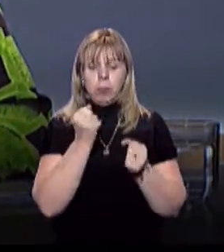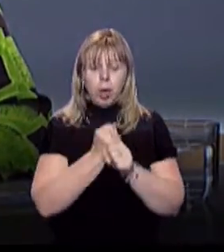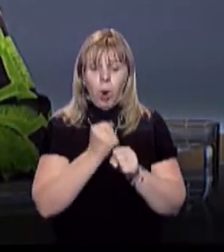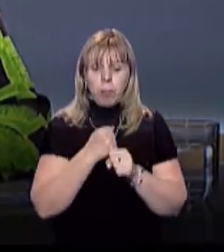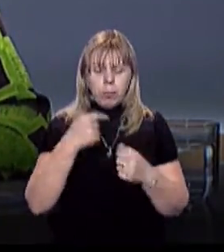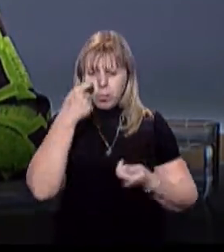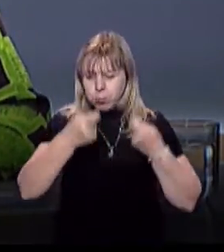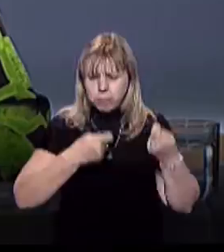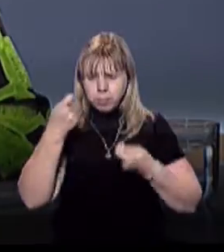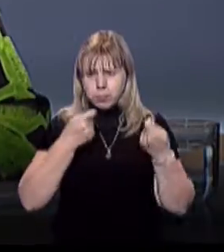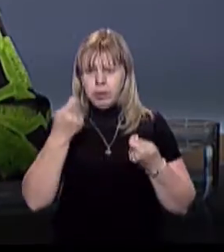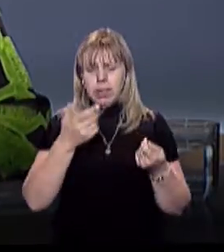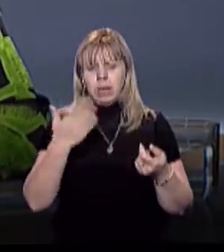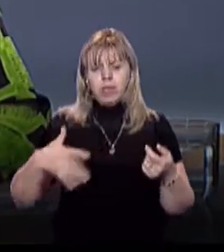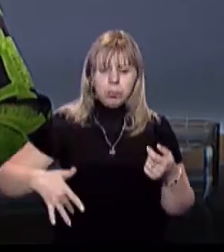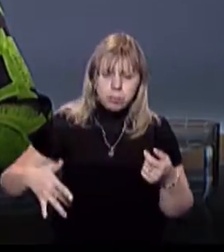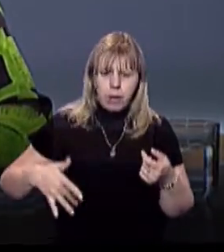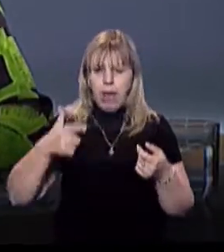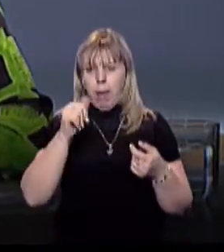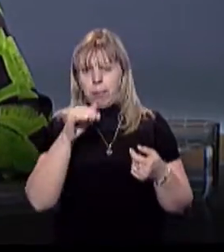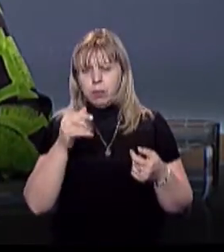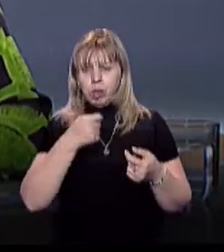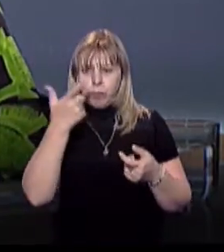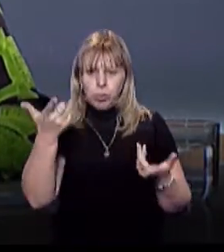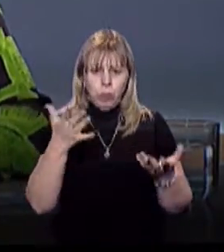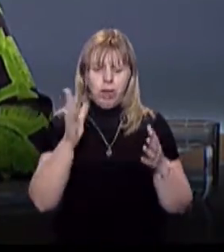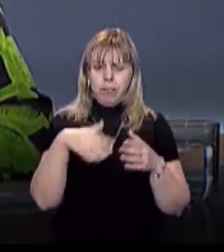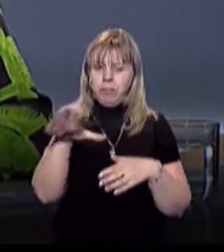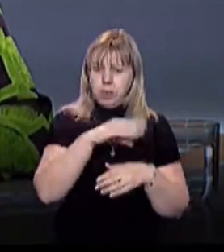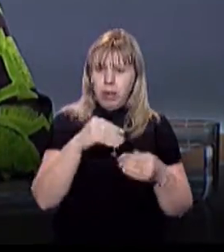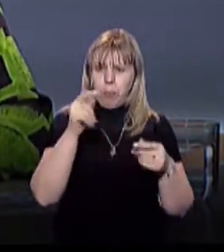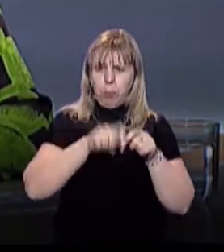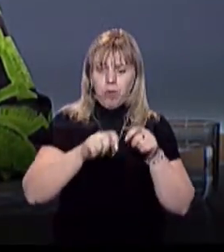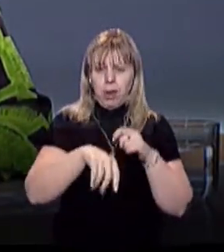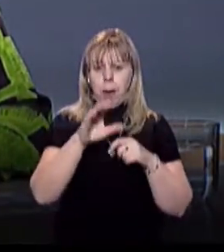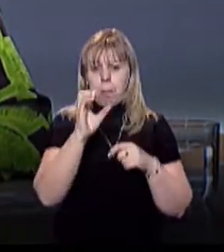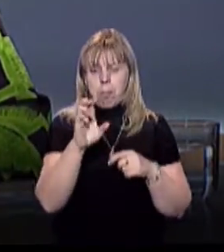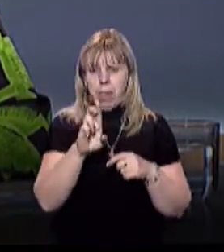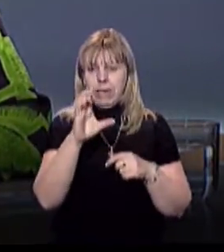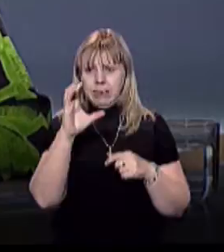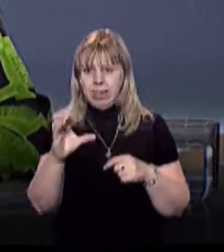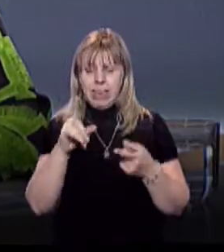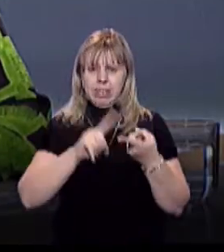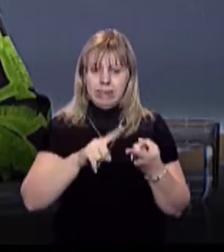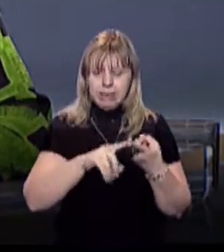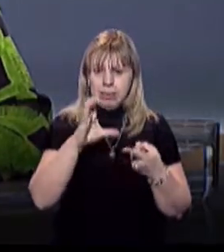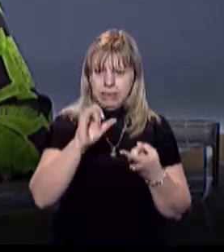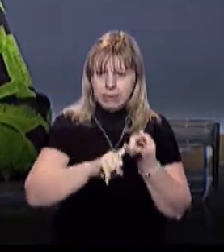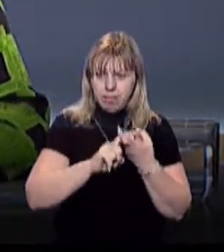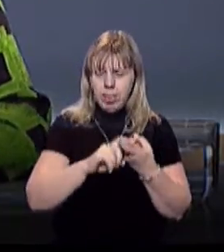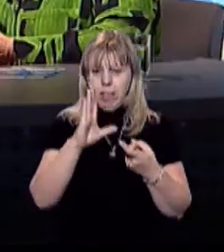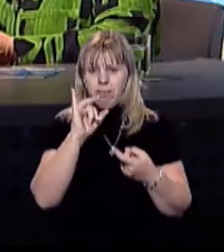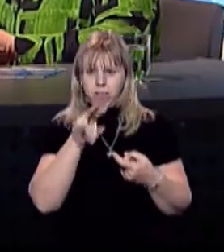тестування на маркери гепатитів. Вся кров у нас провіряється на маркери гепатитів Б, С, на сифіліс і на